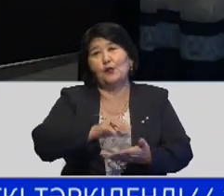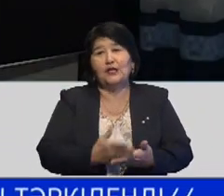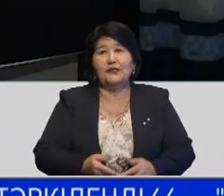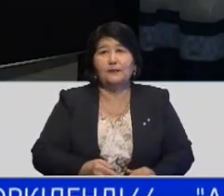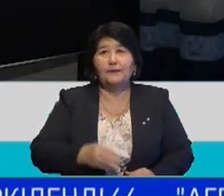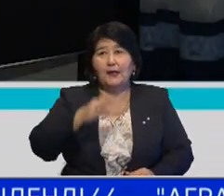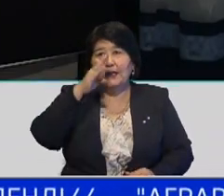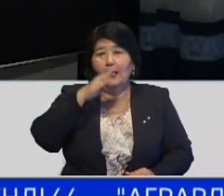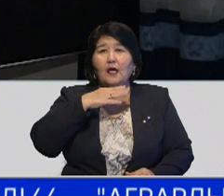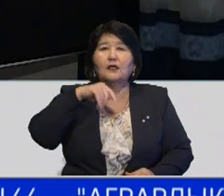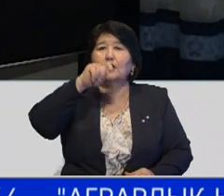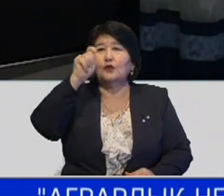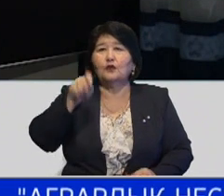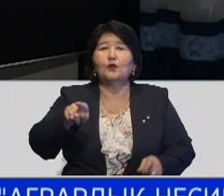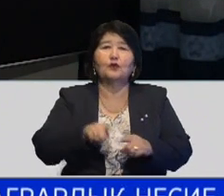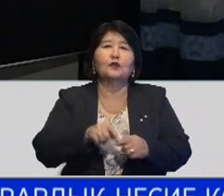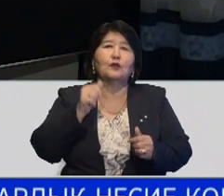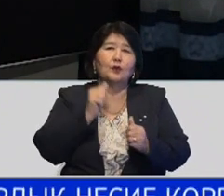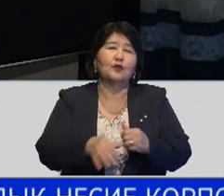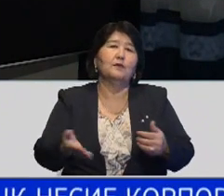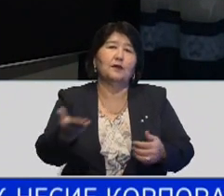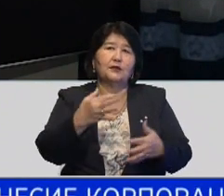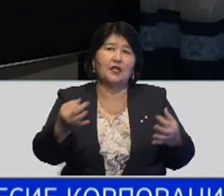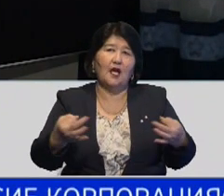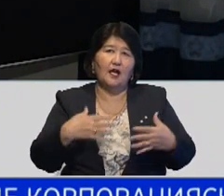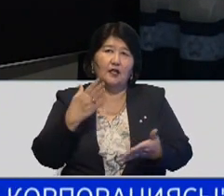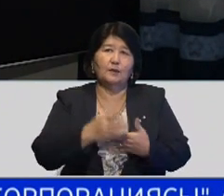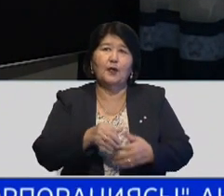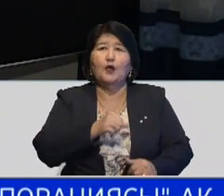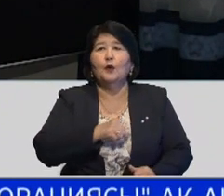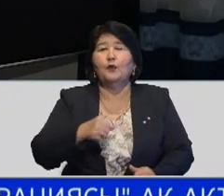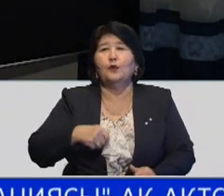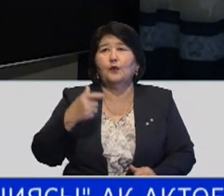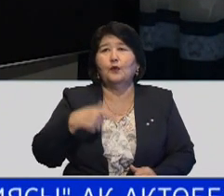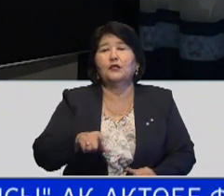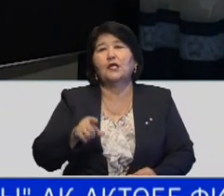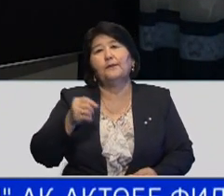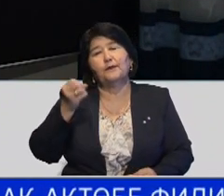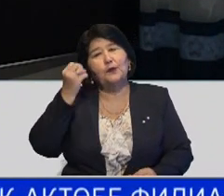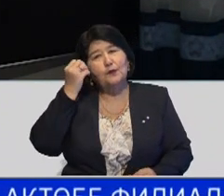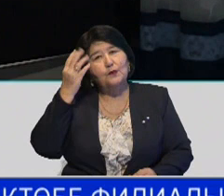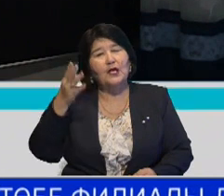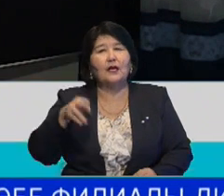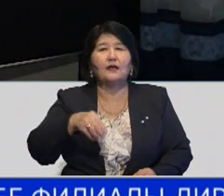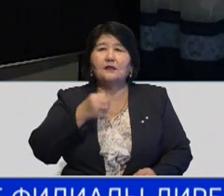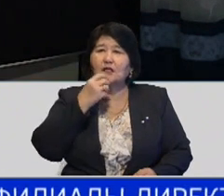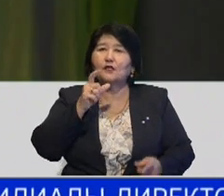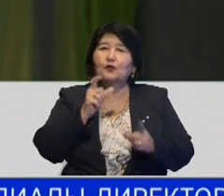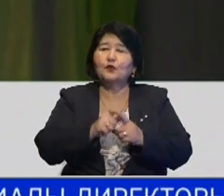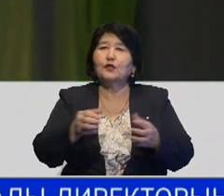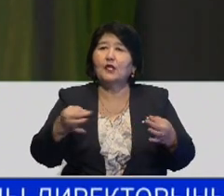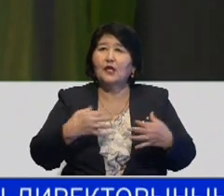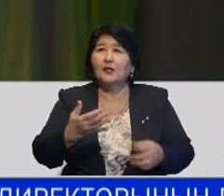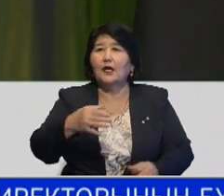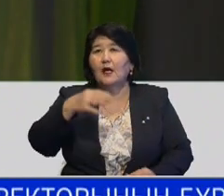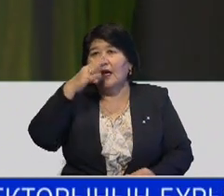Akem soğuş şaylı üneme bizge aytıp oturat. Özüne, özü bizge ulağatı, önegeli sözlerin aytıp oturat.